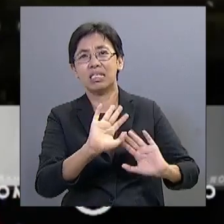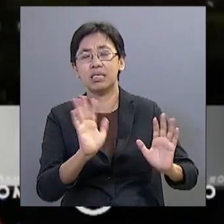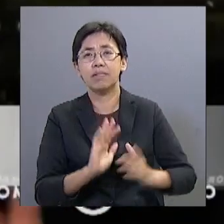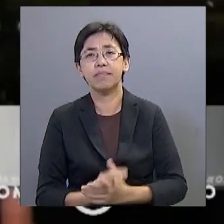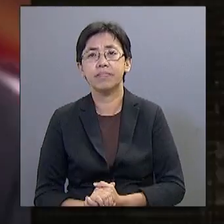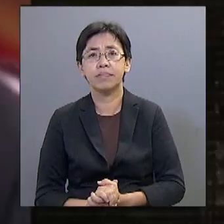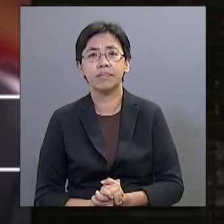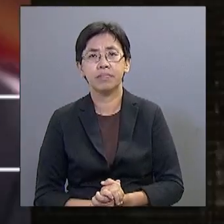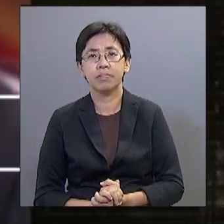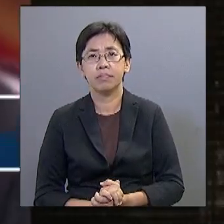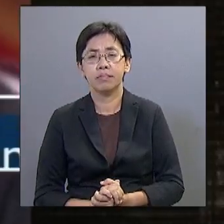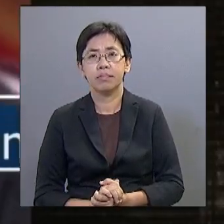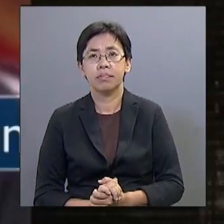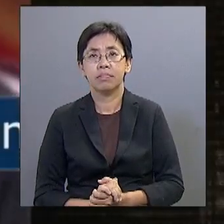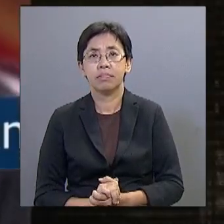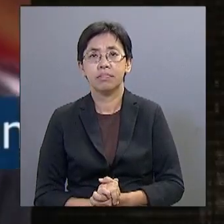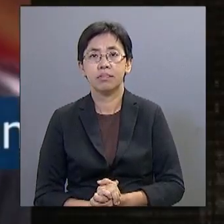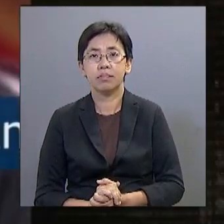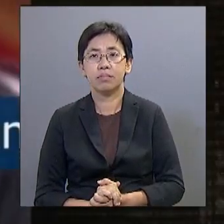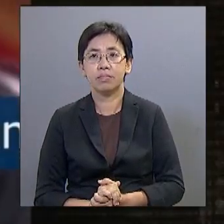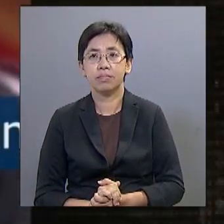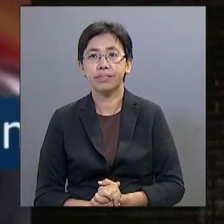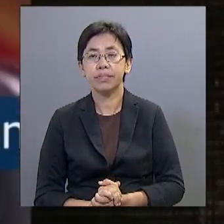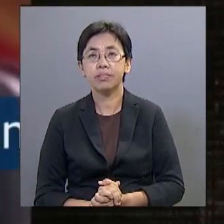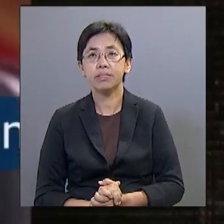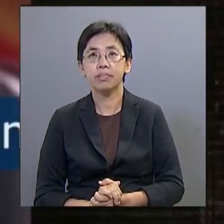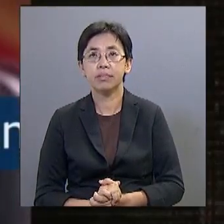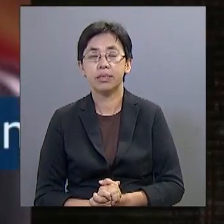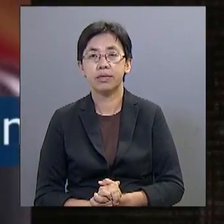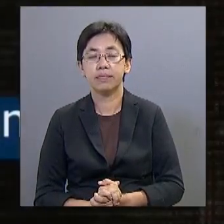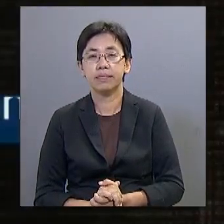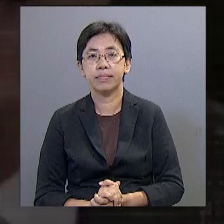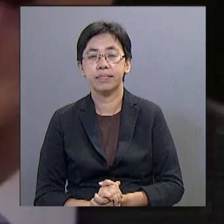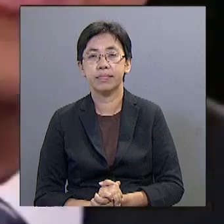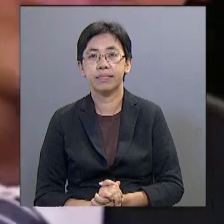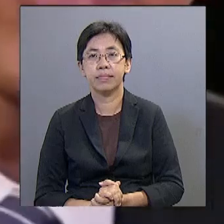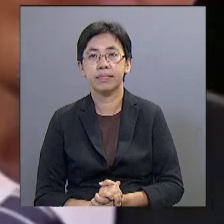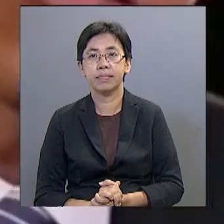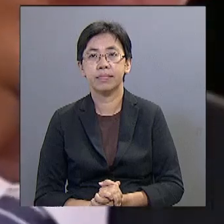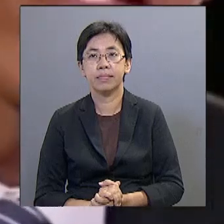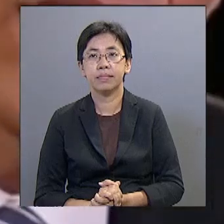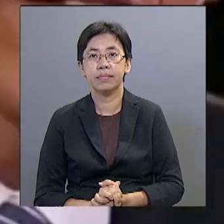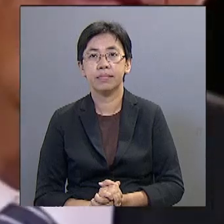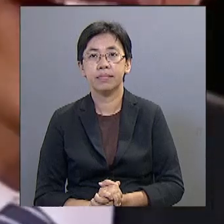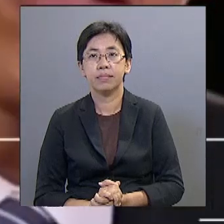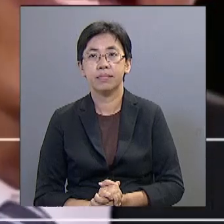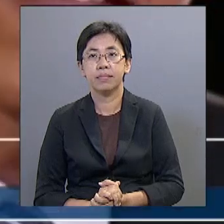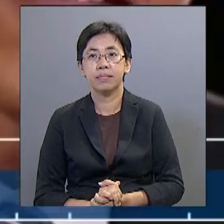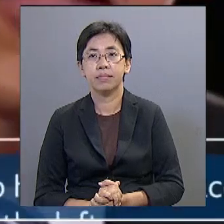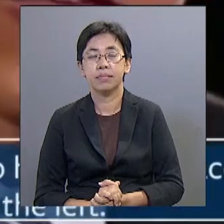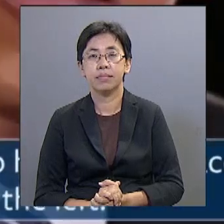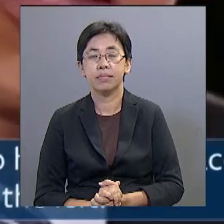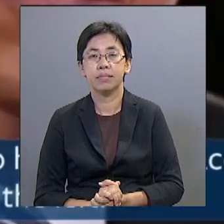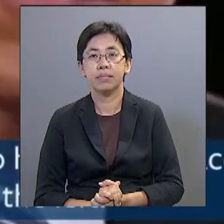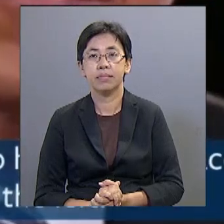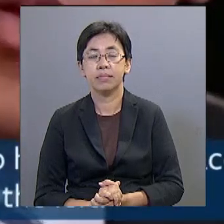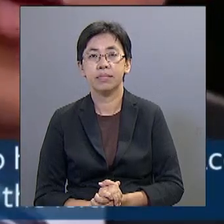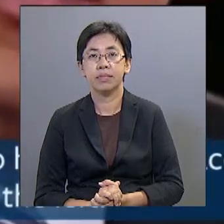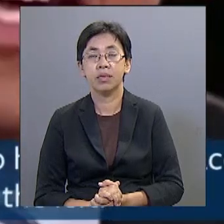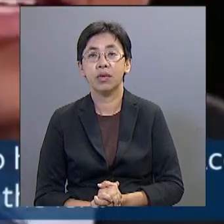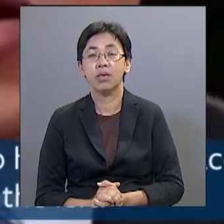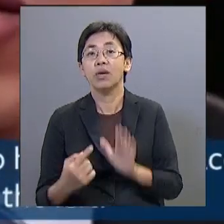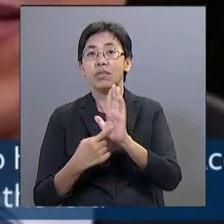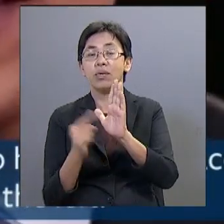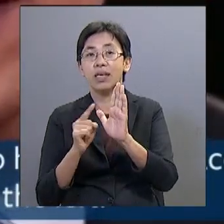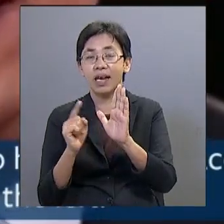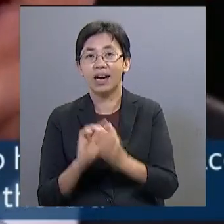นะนอนนี่คือ